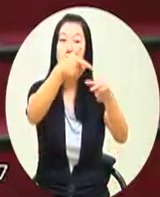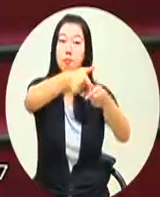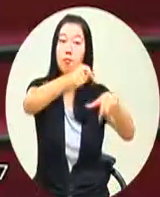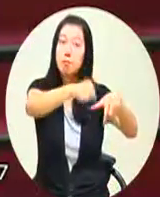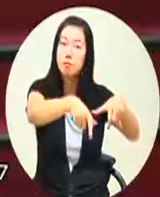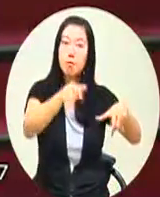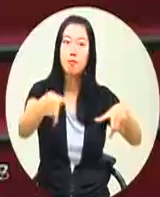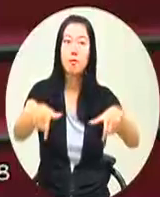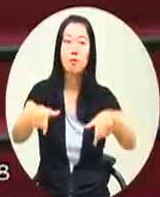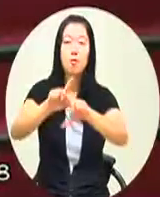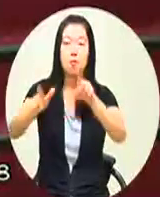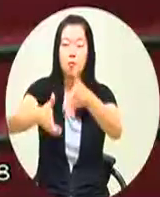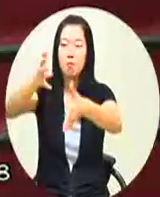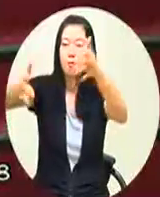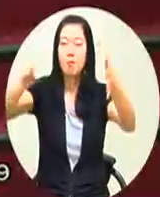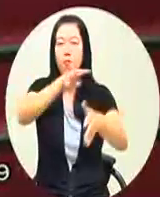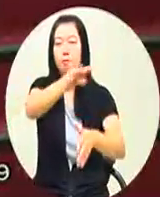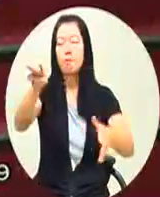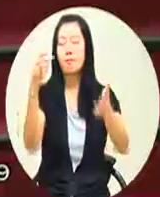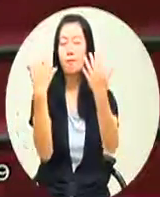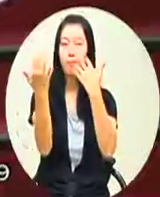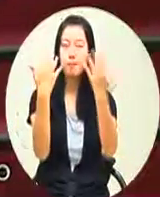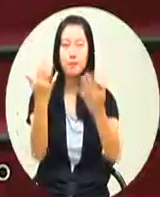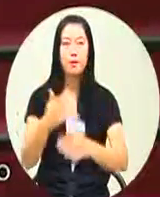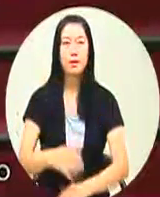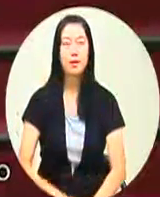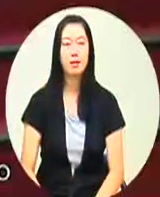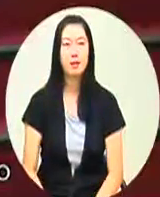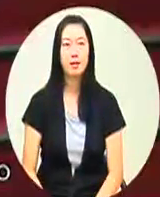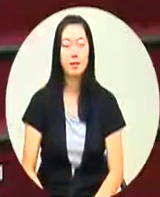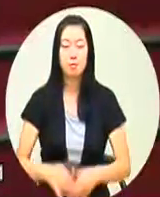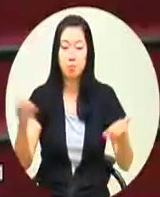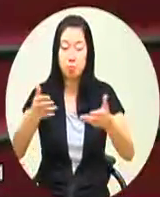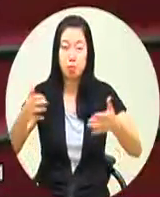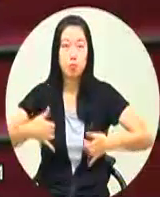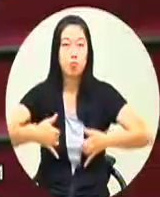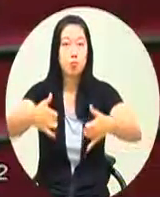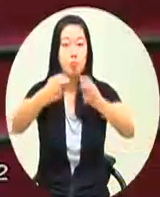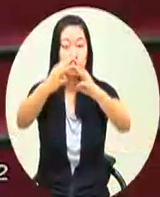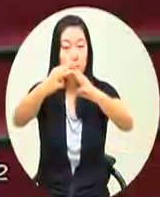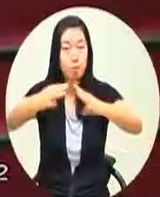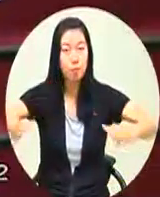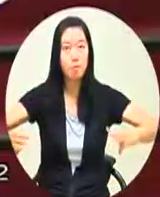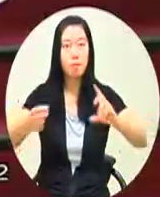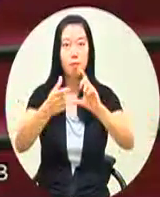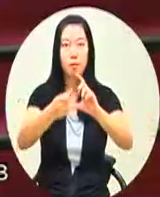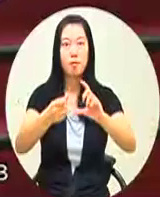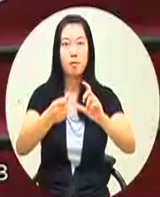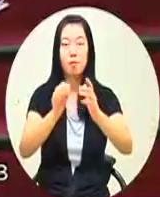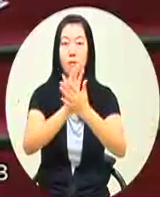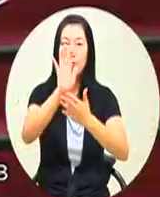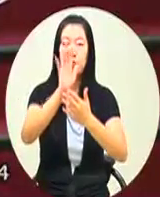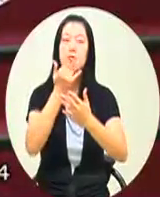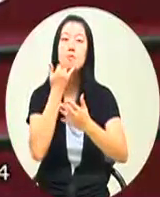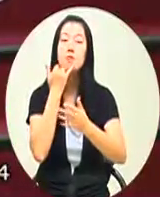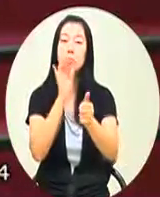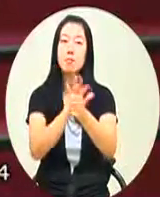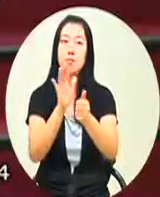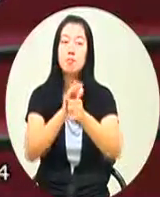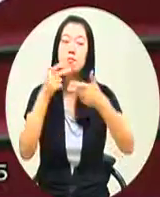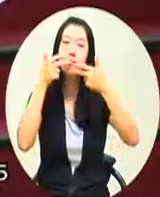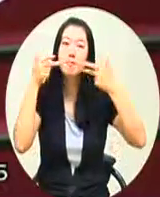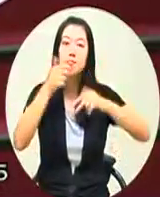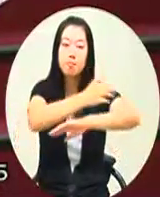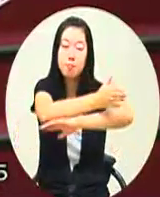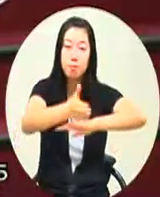还有大楼都看得到。那么开发露营区是未来原乡地区啊一